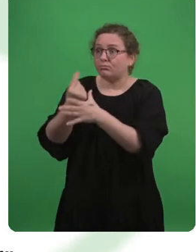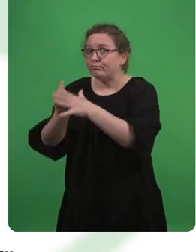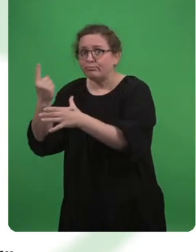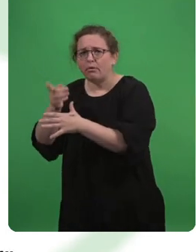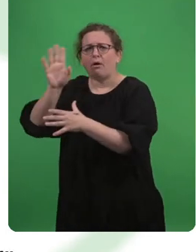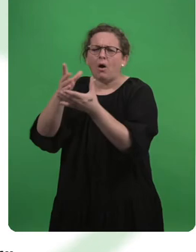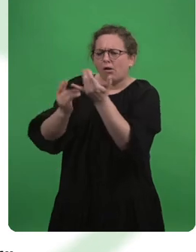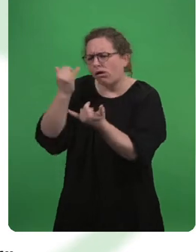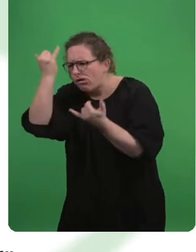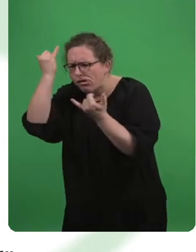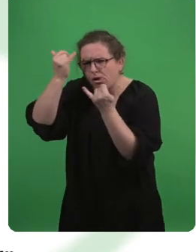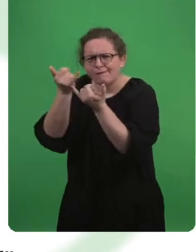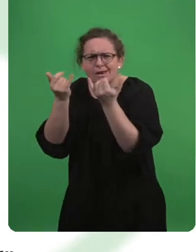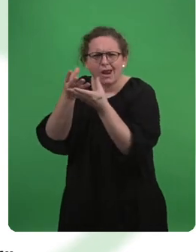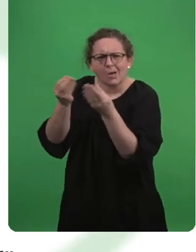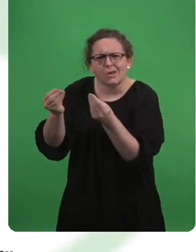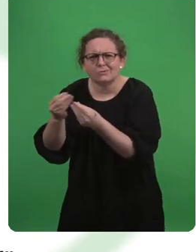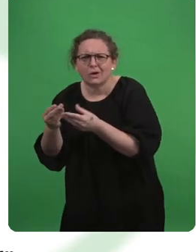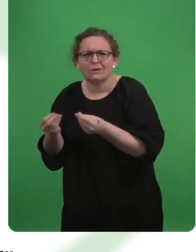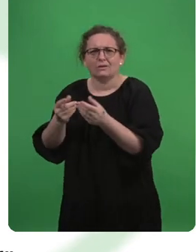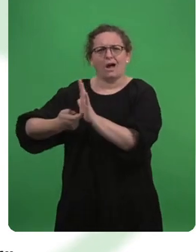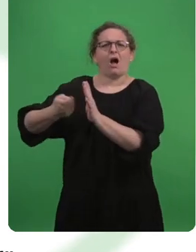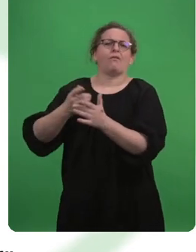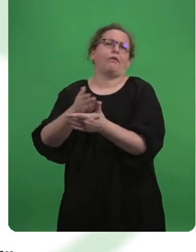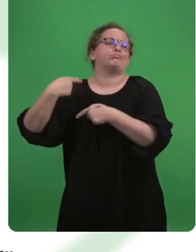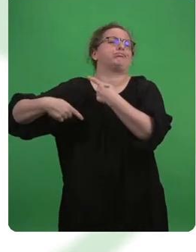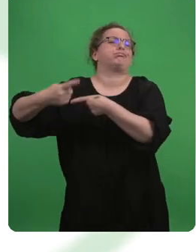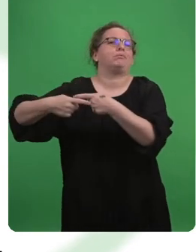neue kreative Lösungswege für ihre Herausforderungen zu